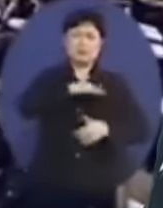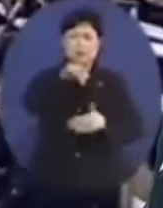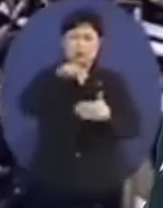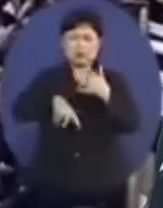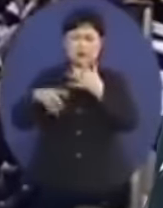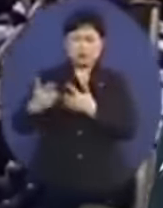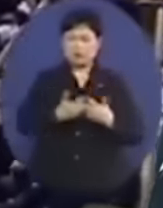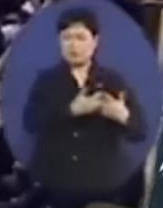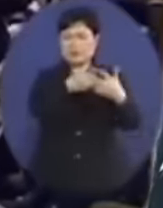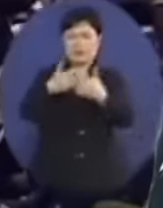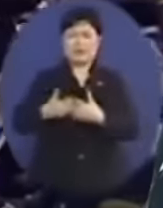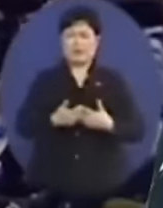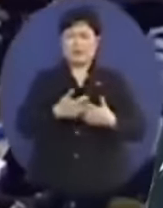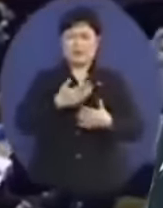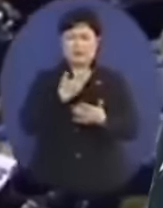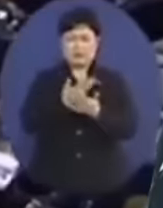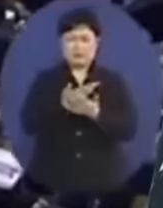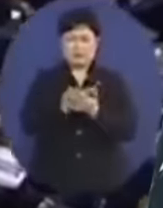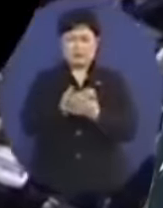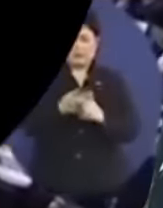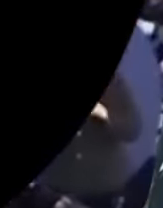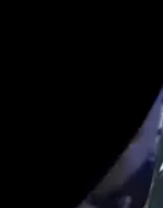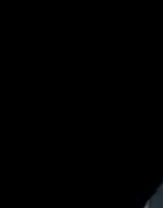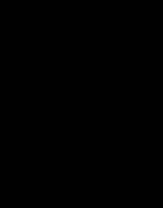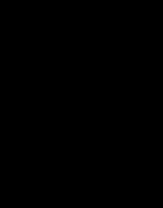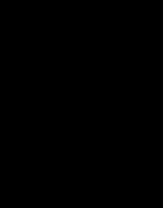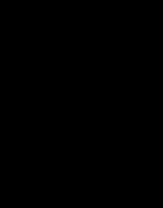주시옵소서 아멘 예수님 이름으로 기도합니다 아멘